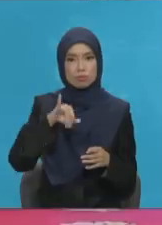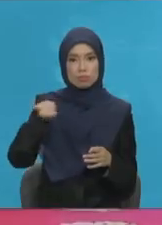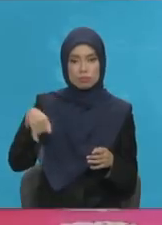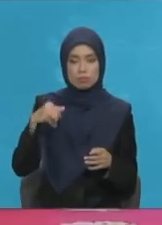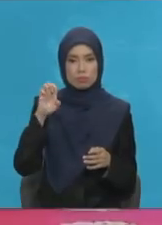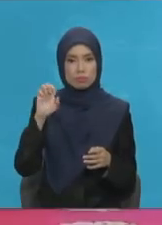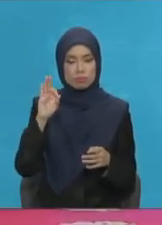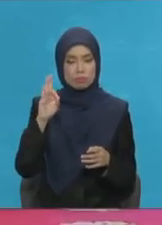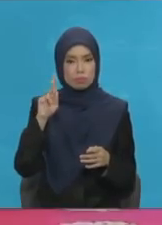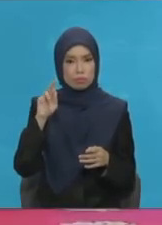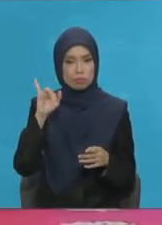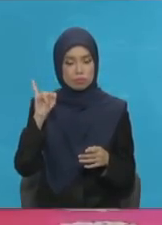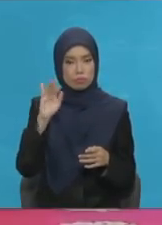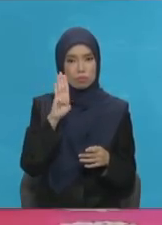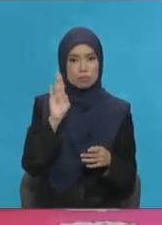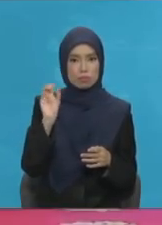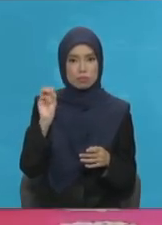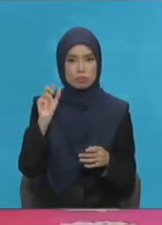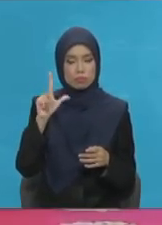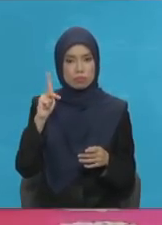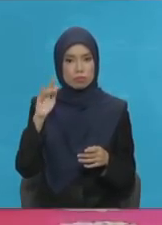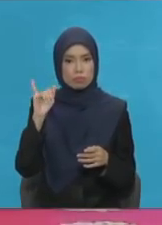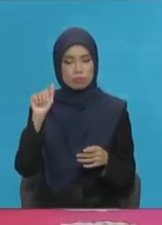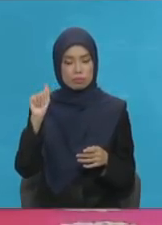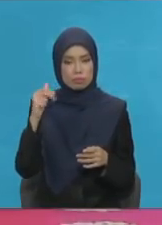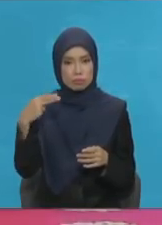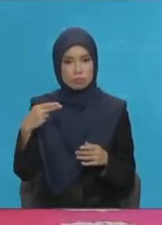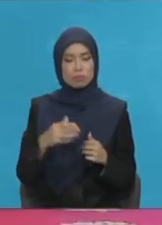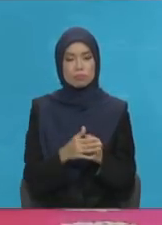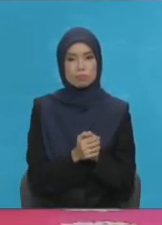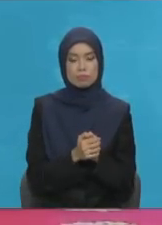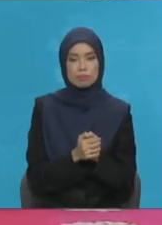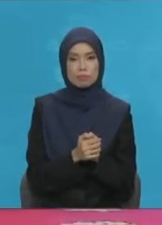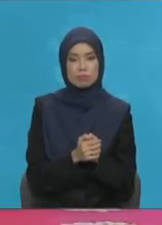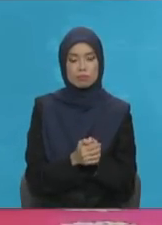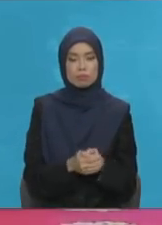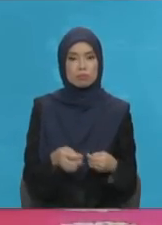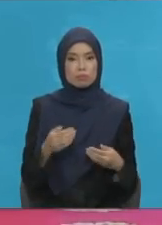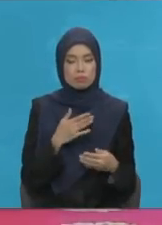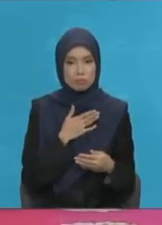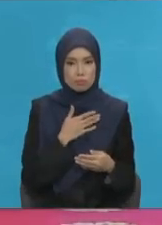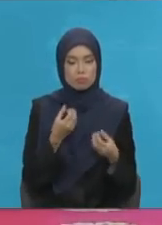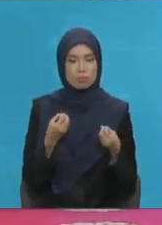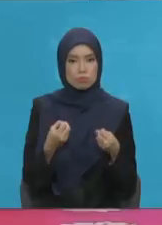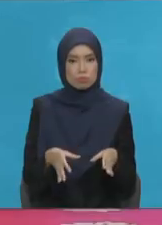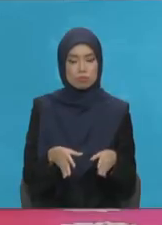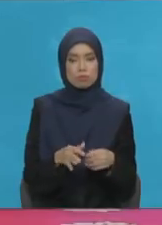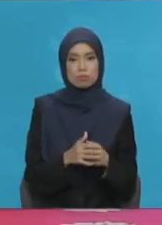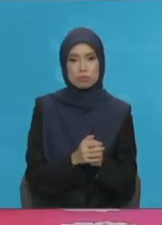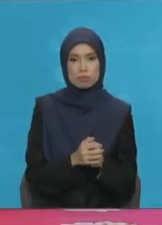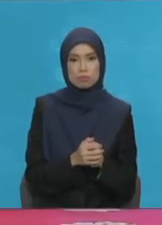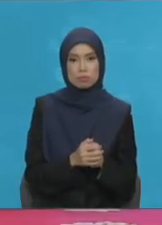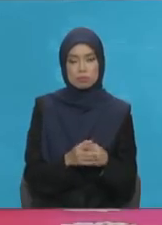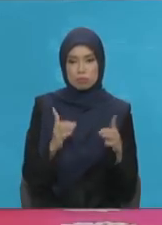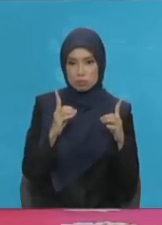bahwa tanda diraja dan pertentangan di Raja telah disembahkan peradaban majelis